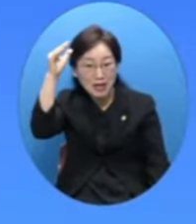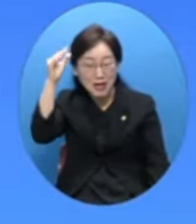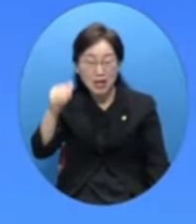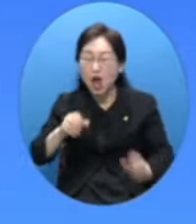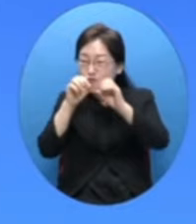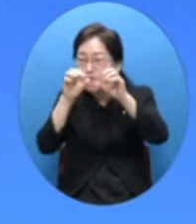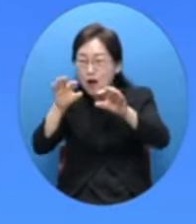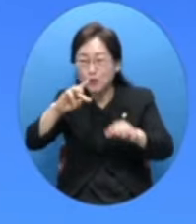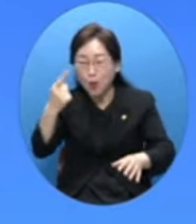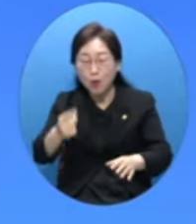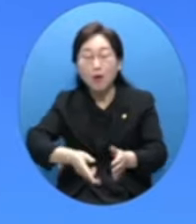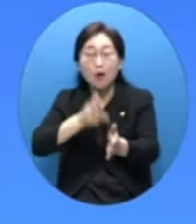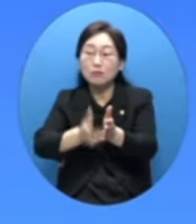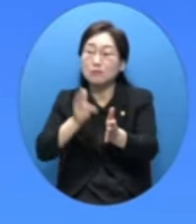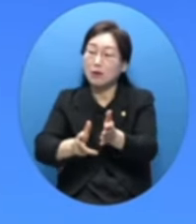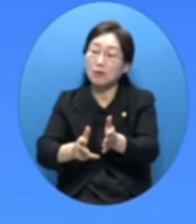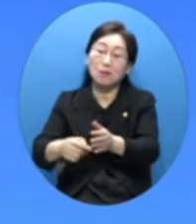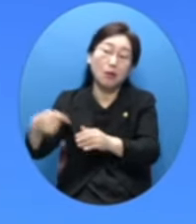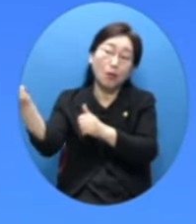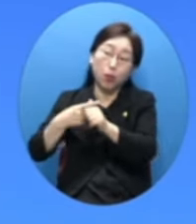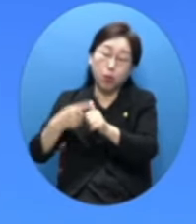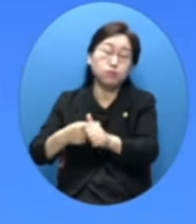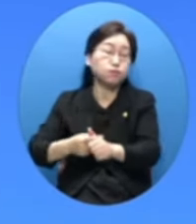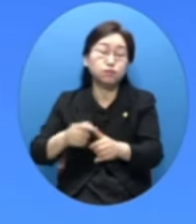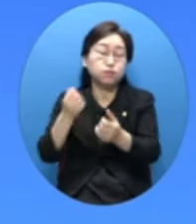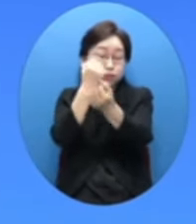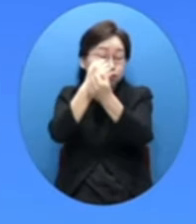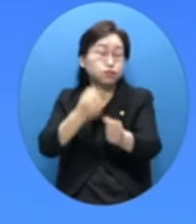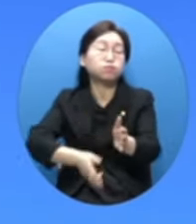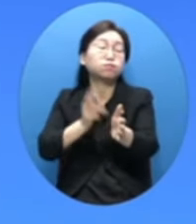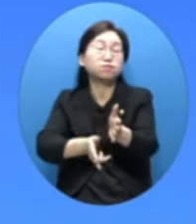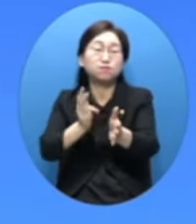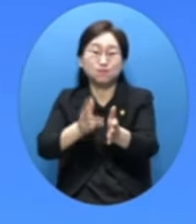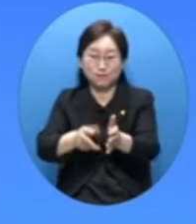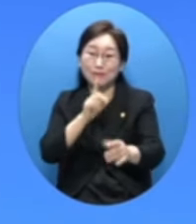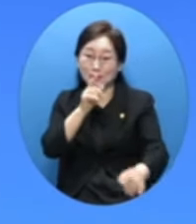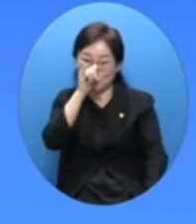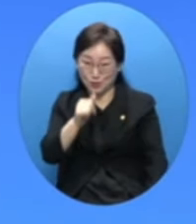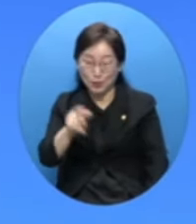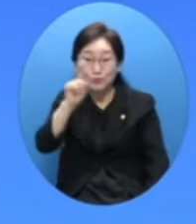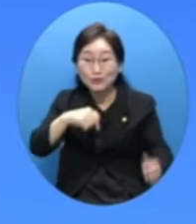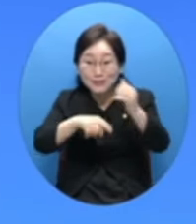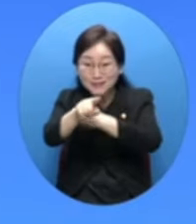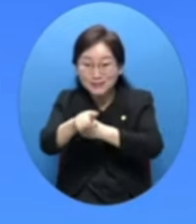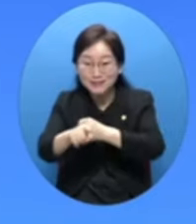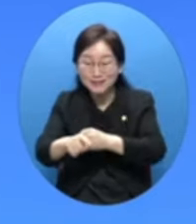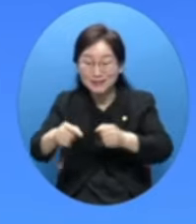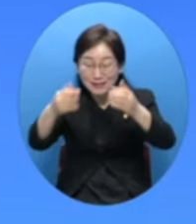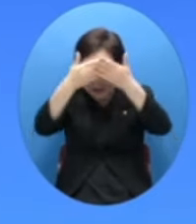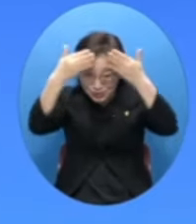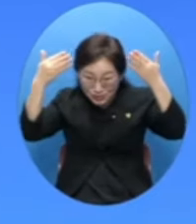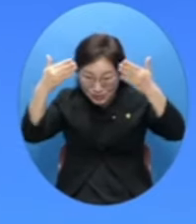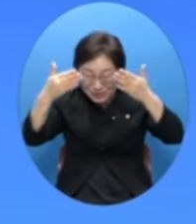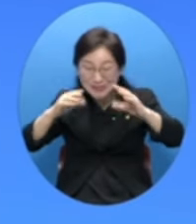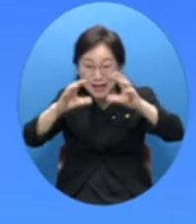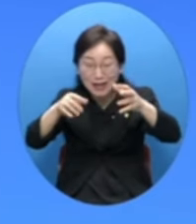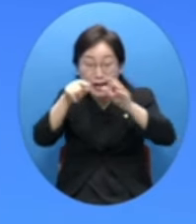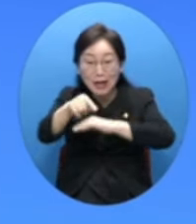말이 있습니다. 그런데 내용을 알아보니까 원래 중동 사람들 속담에